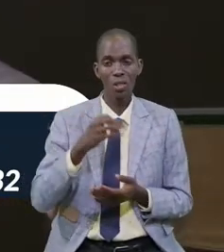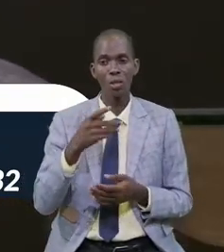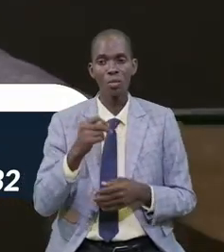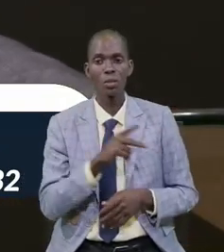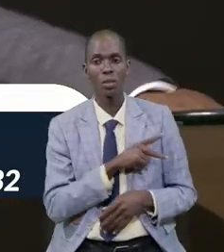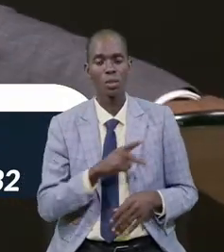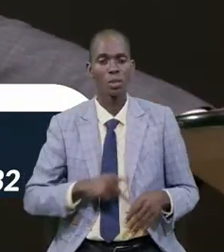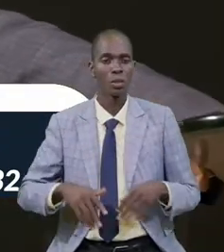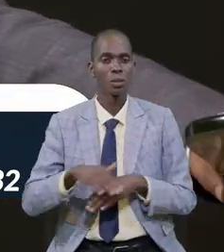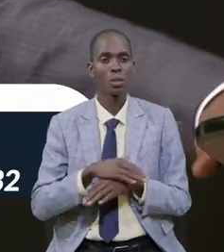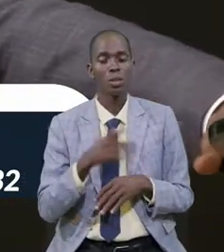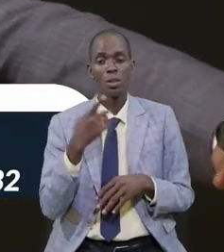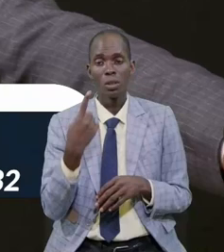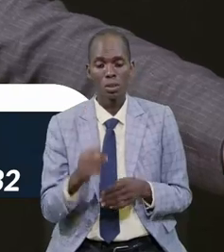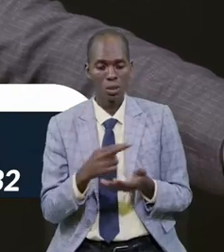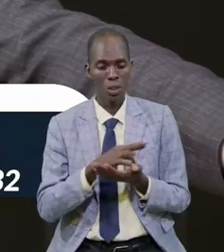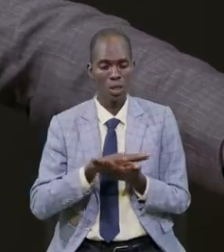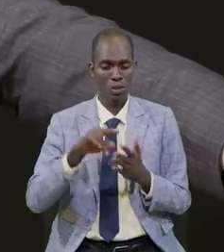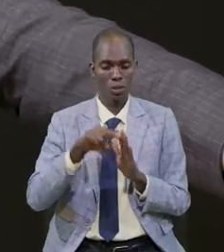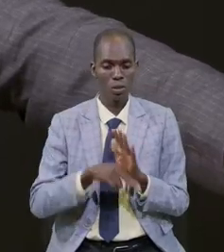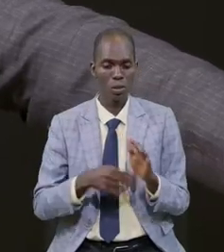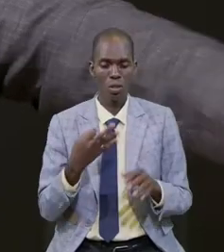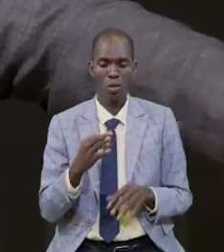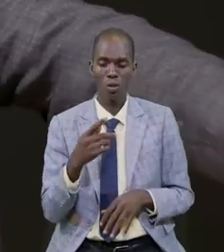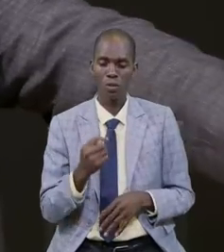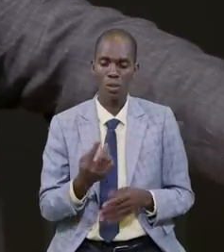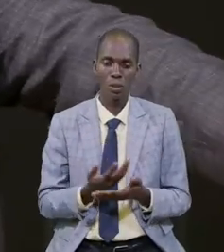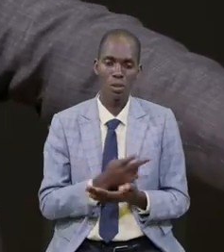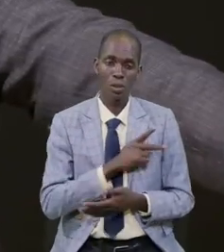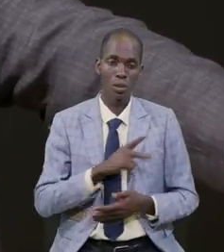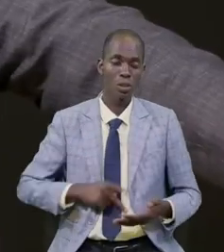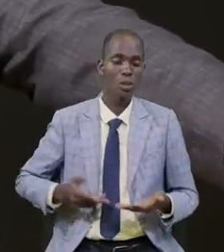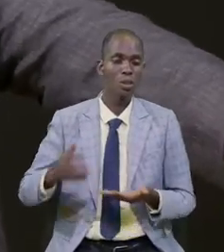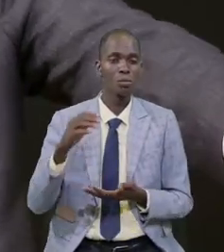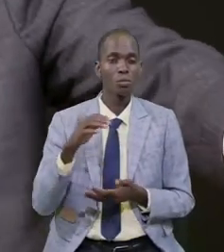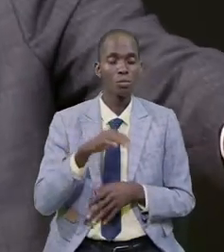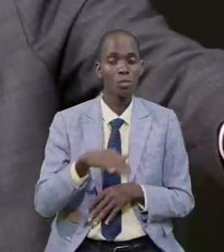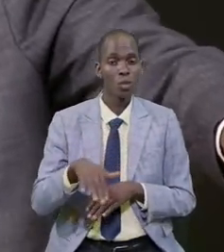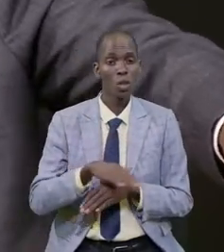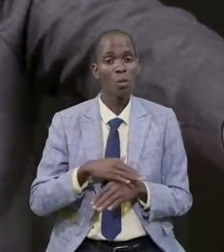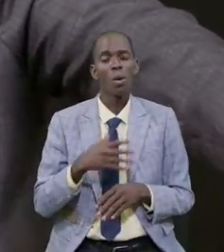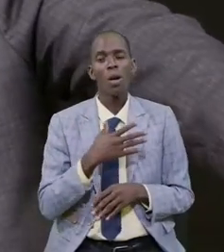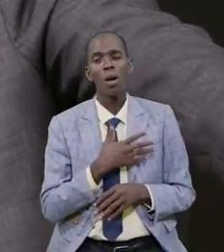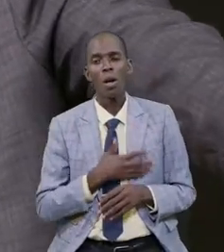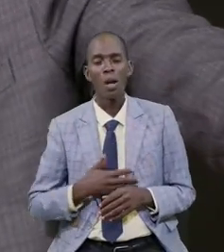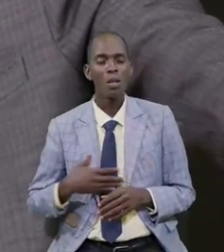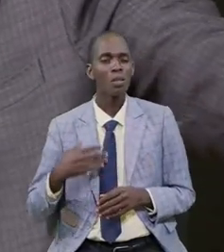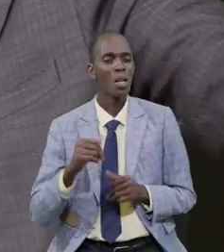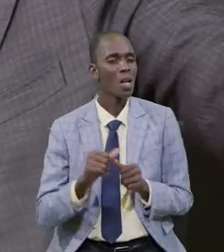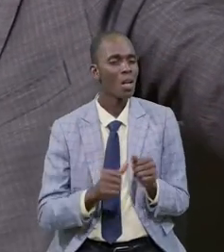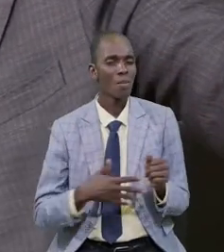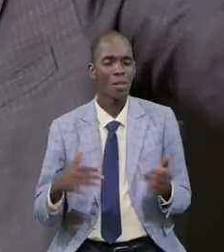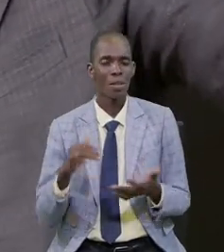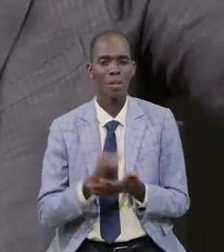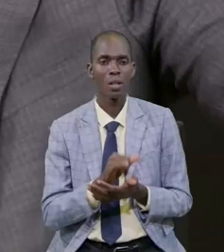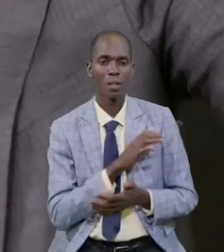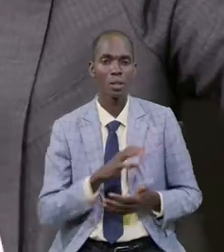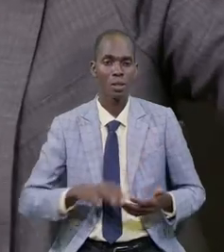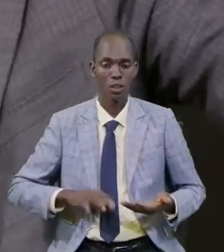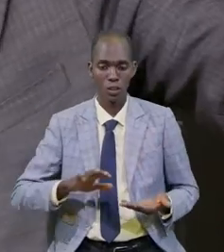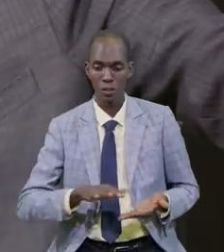royaume, la justice du royaume, les provisions du royaume et toutes les choses pour lesquelles Christ